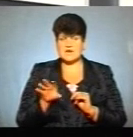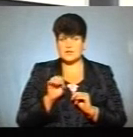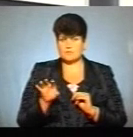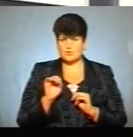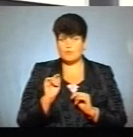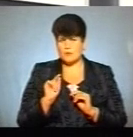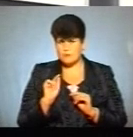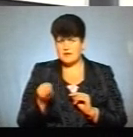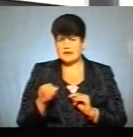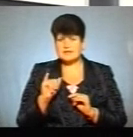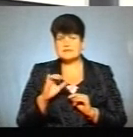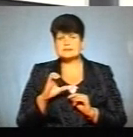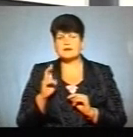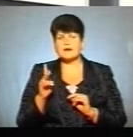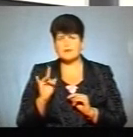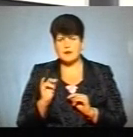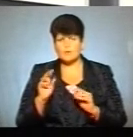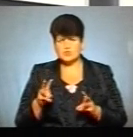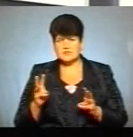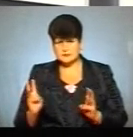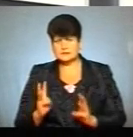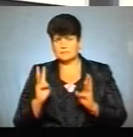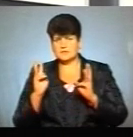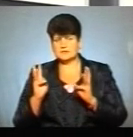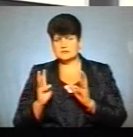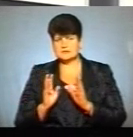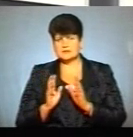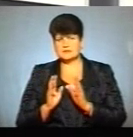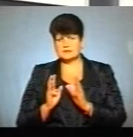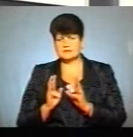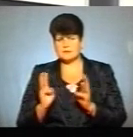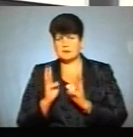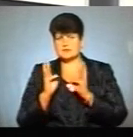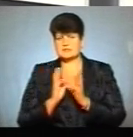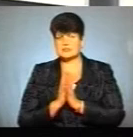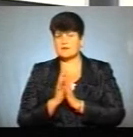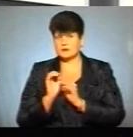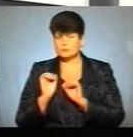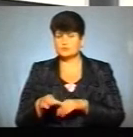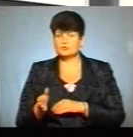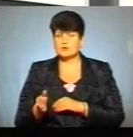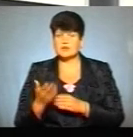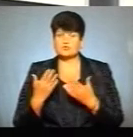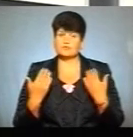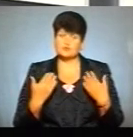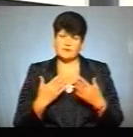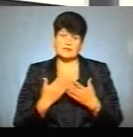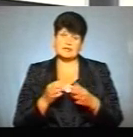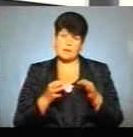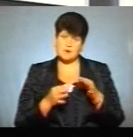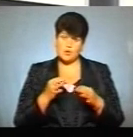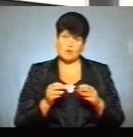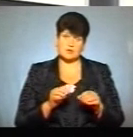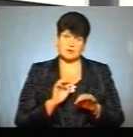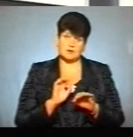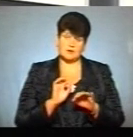попасти іскри і запалити лісову підстілку і суху траву. Якщо ви відпочиваєте на природі і